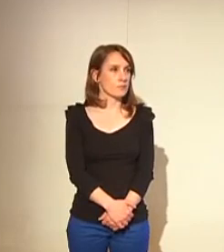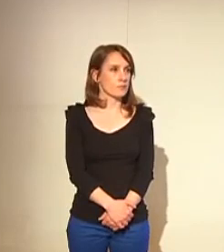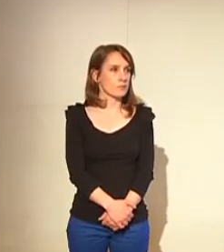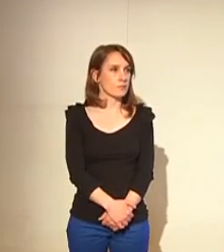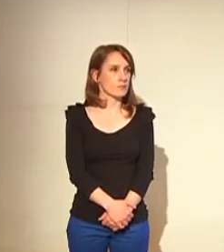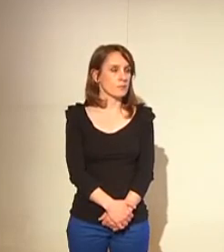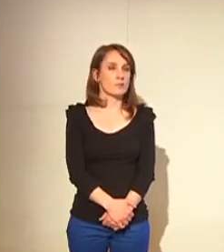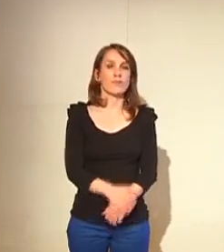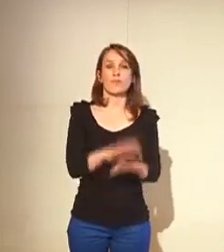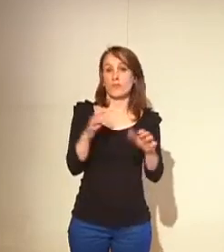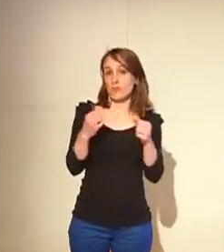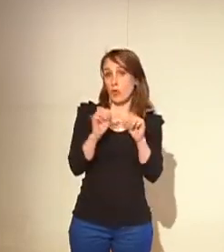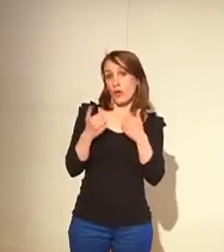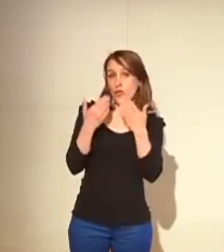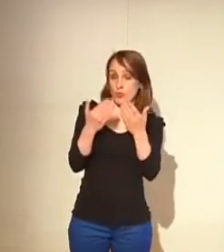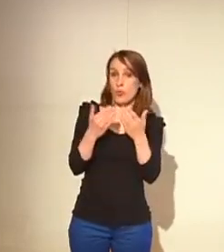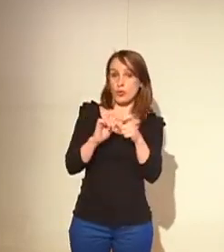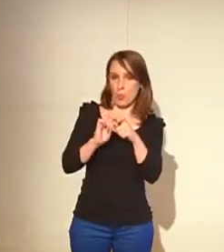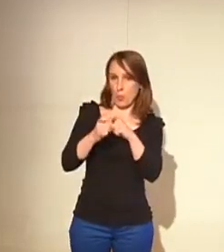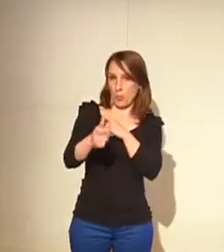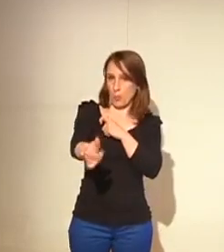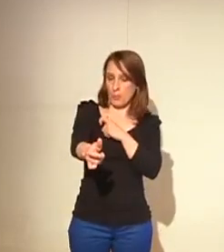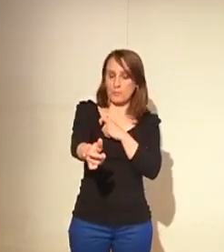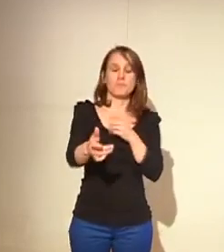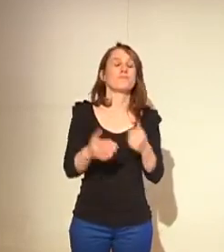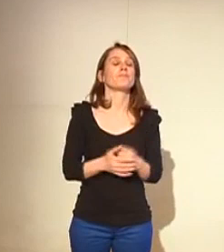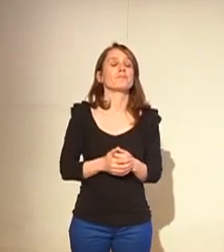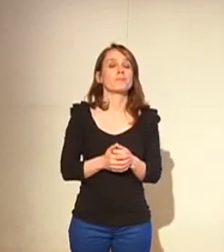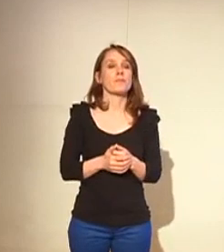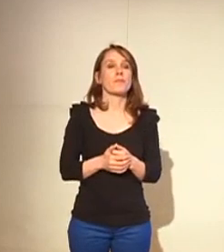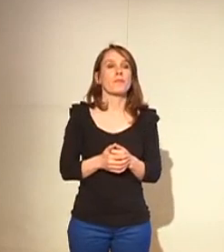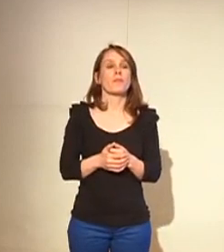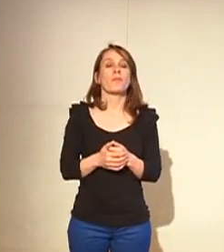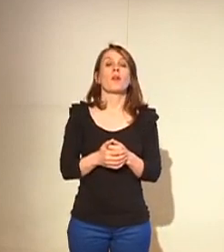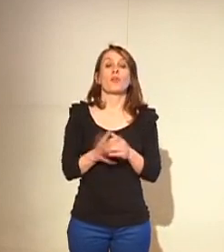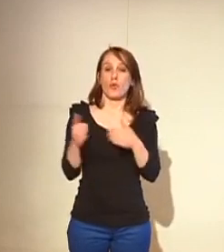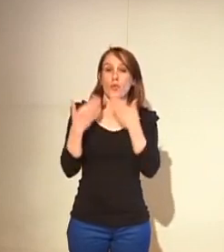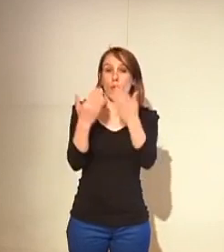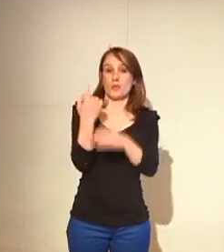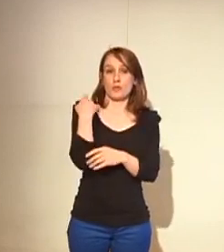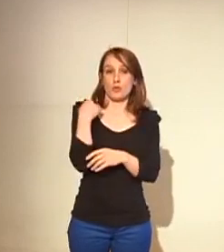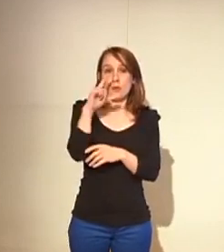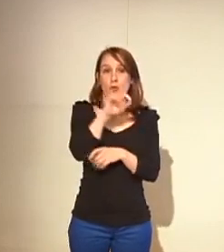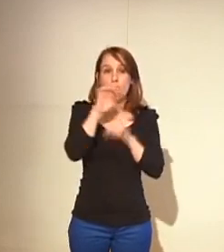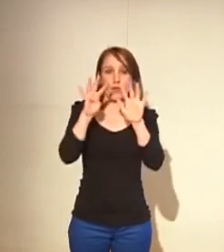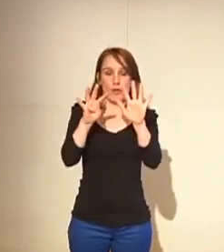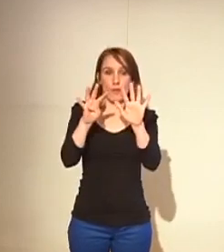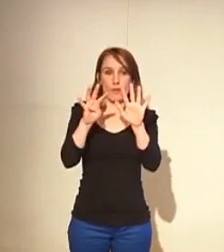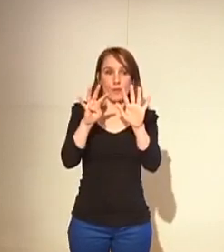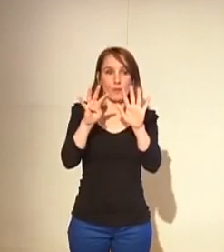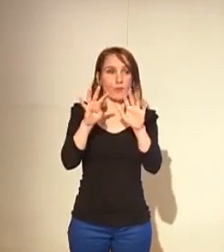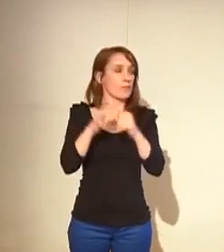je vais vous proposer de continuer à avancer et donc de passer à la délibération numéro 29 le Comité pour la